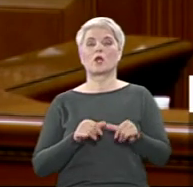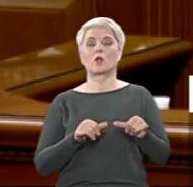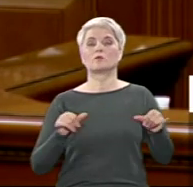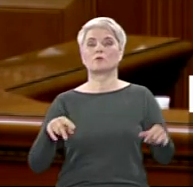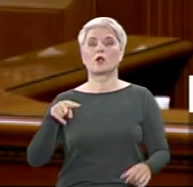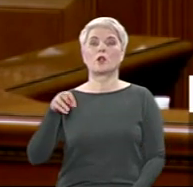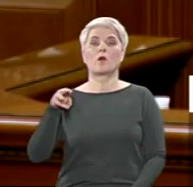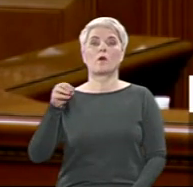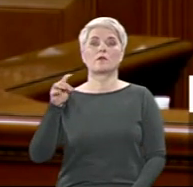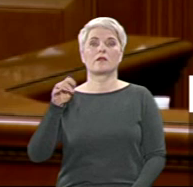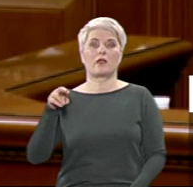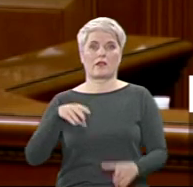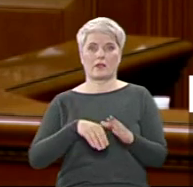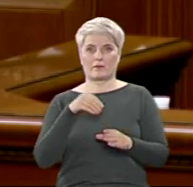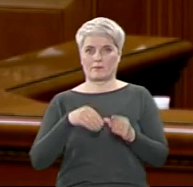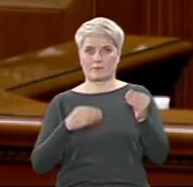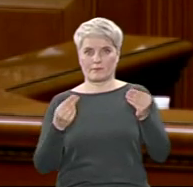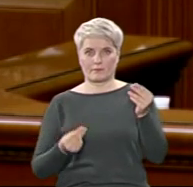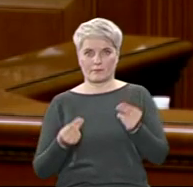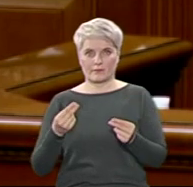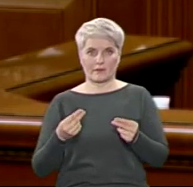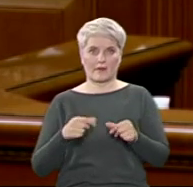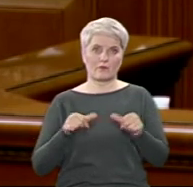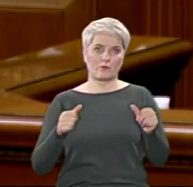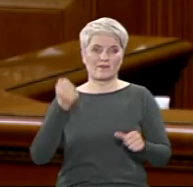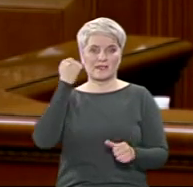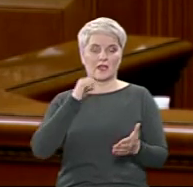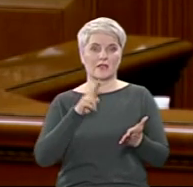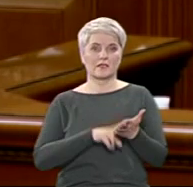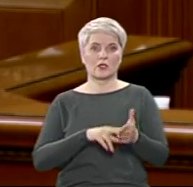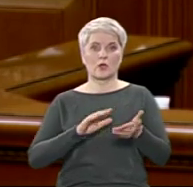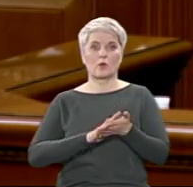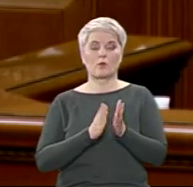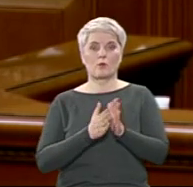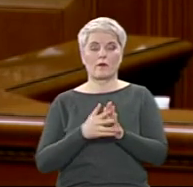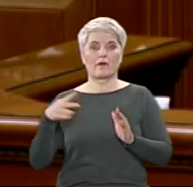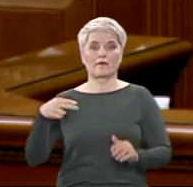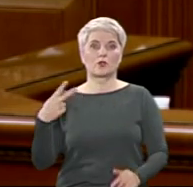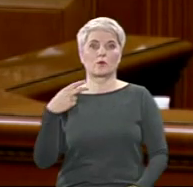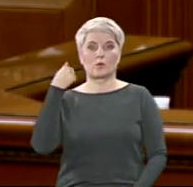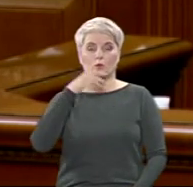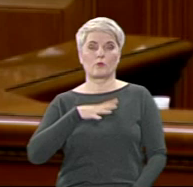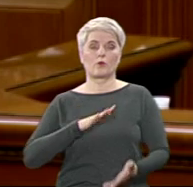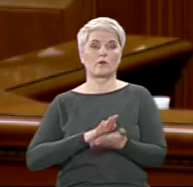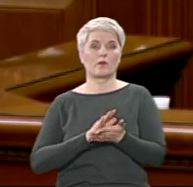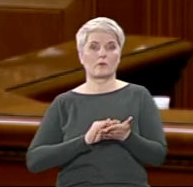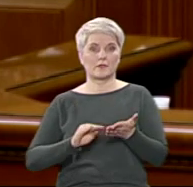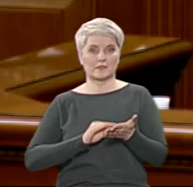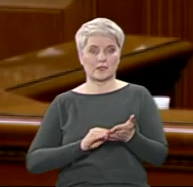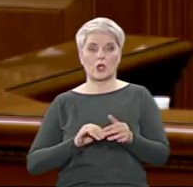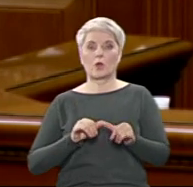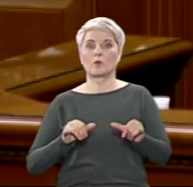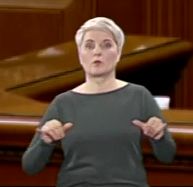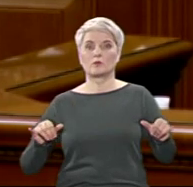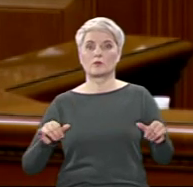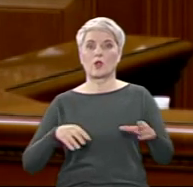лотерей. Формально в старих ліцензійних умовах, ще 2002 року, було написано, що розповсюджувачі